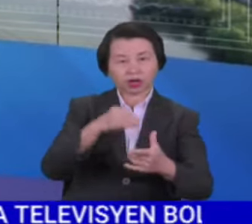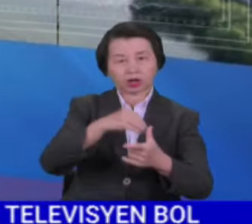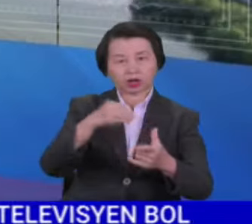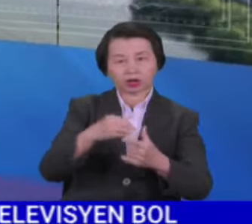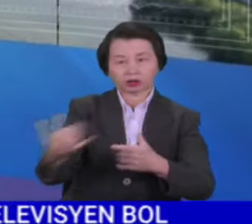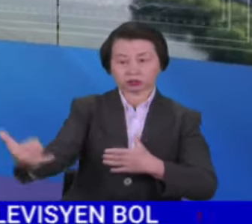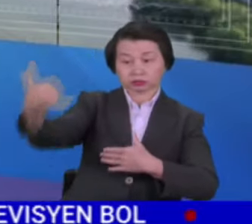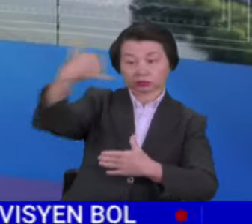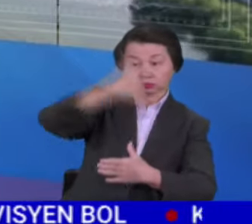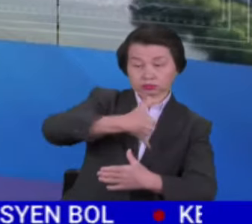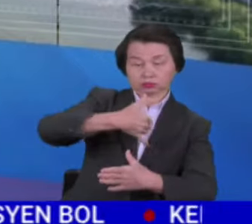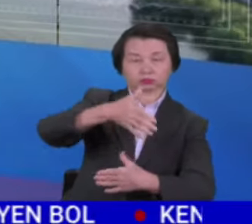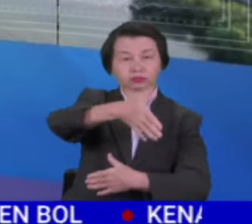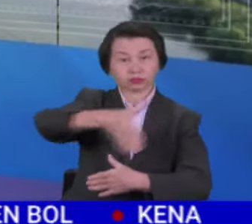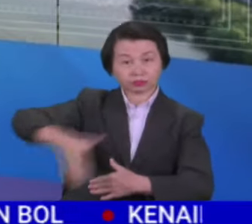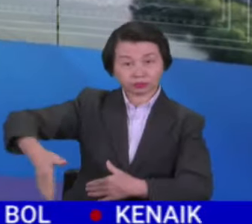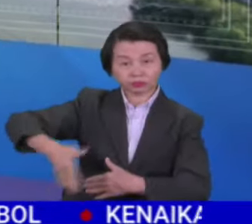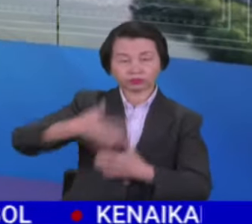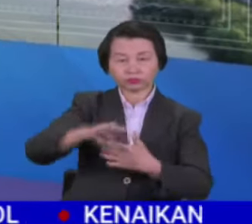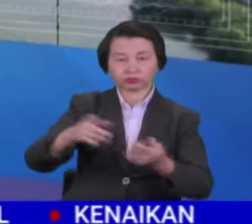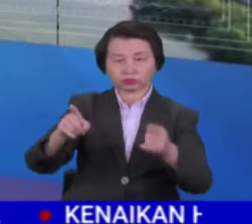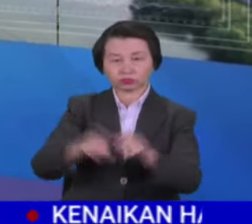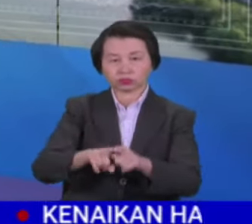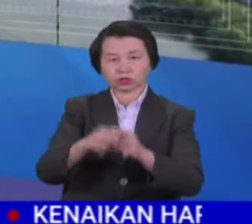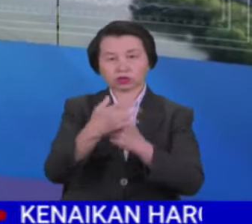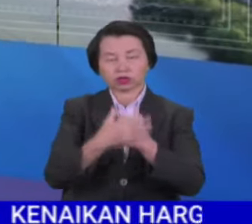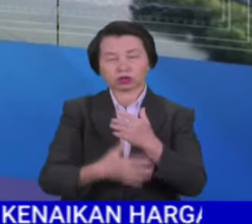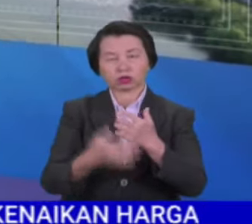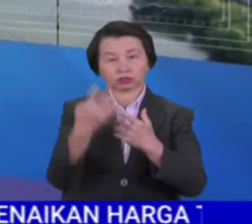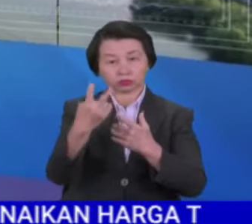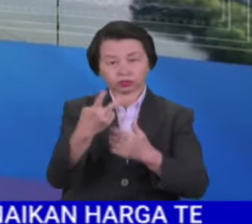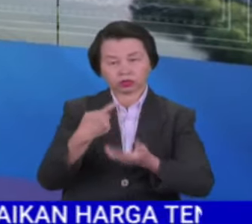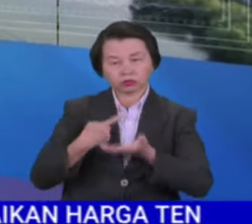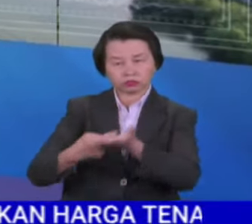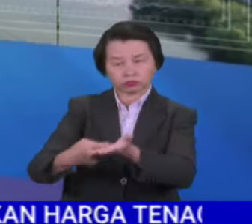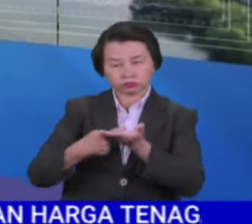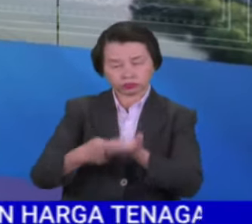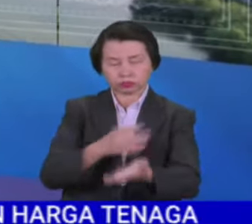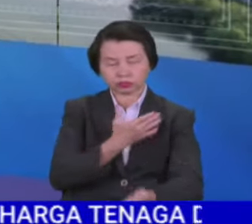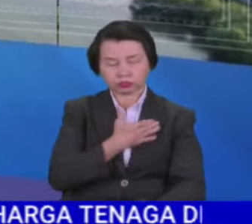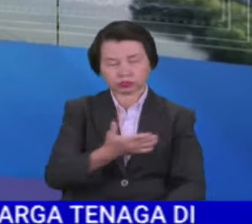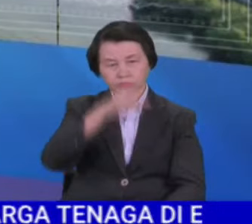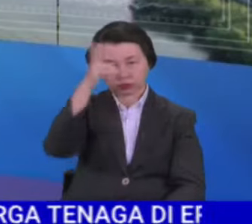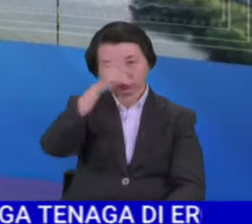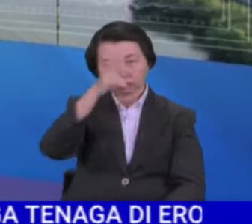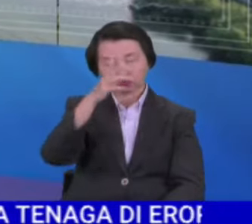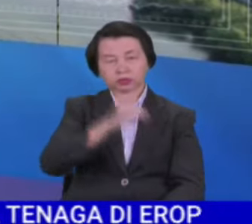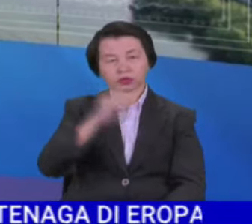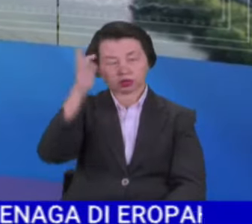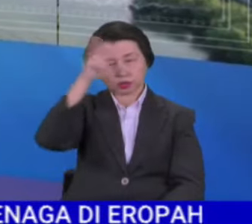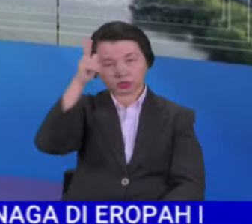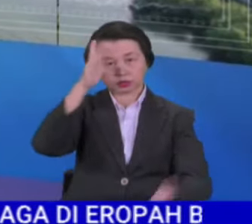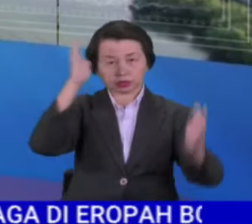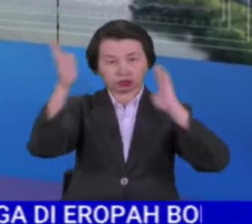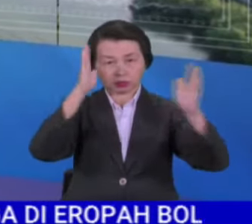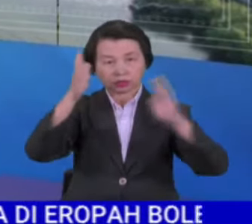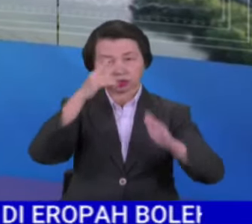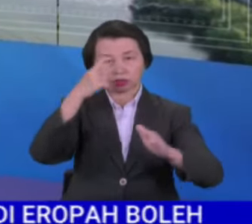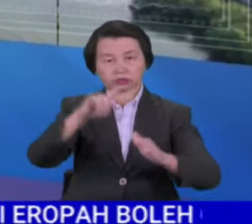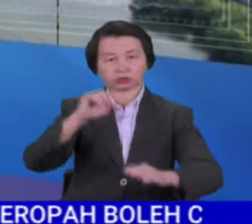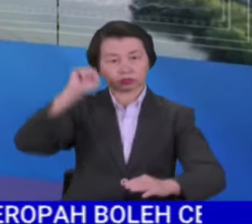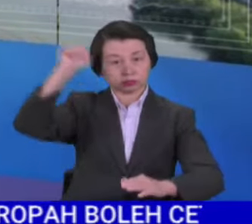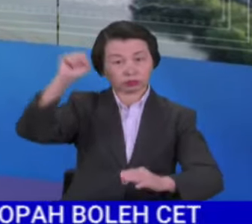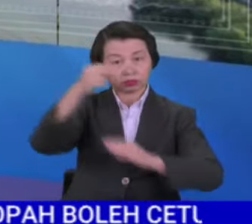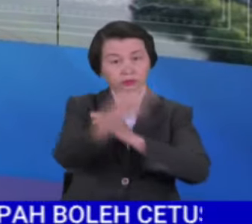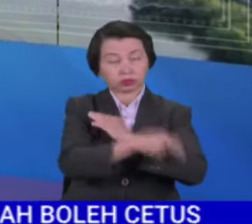jenazah Renta Sumpah dan selepas insiden berdarah tanduo perundingan dan Come on Kronjo negeri Sabah dan klaim James ke Tuhan demi